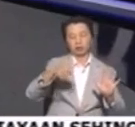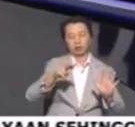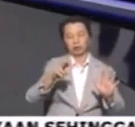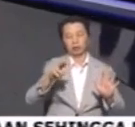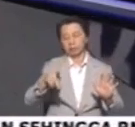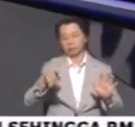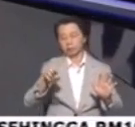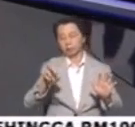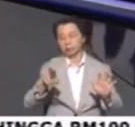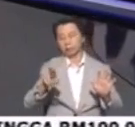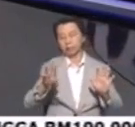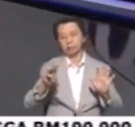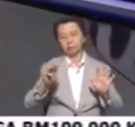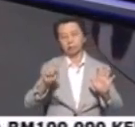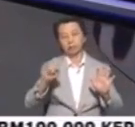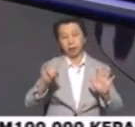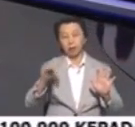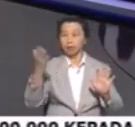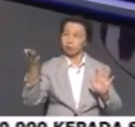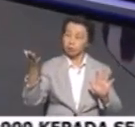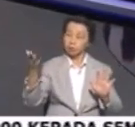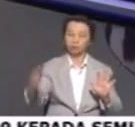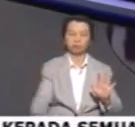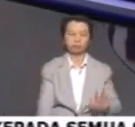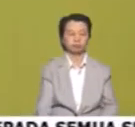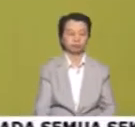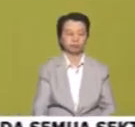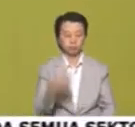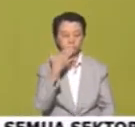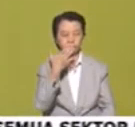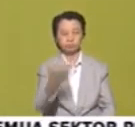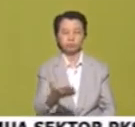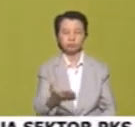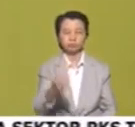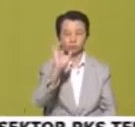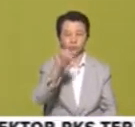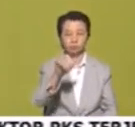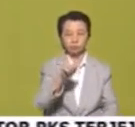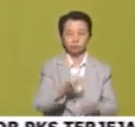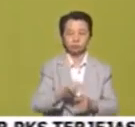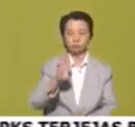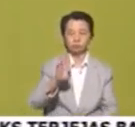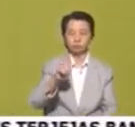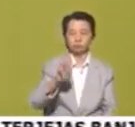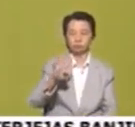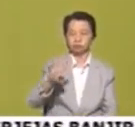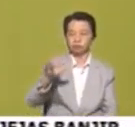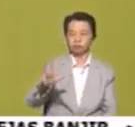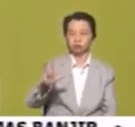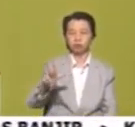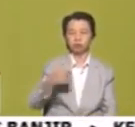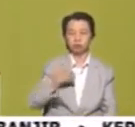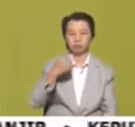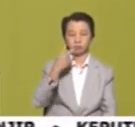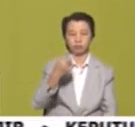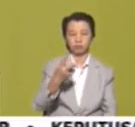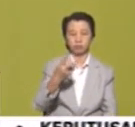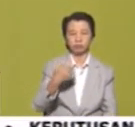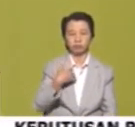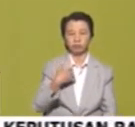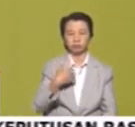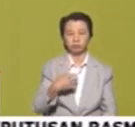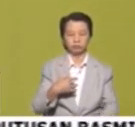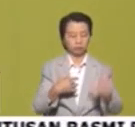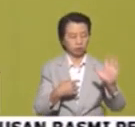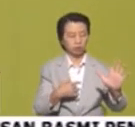Silakan. Baiklah, terima kasih kepada Syafiqah. Betul, saya berada di N43 Permas lagi menyaksikan lima pertembungan,